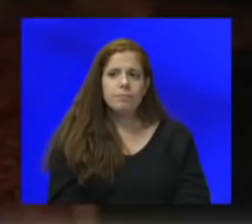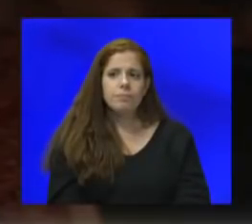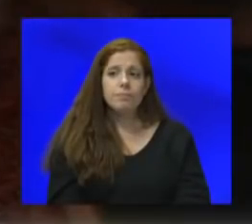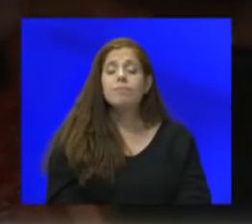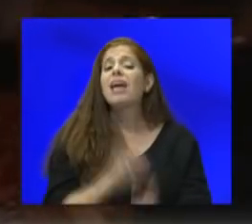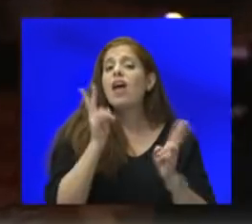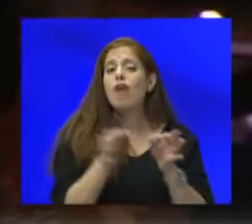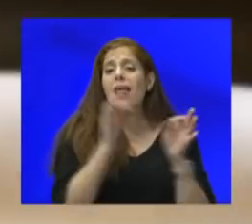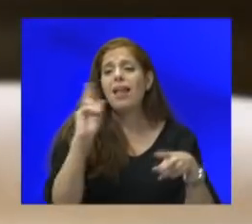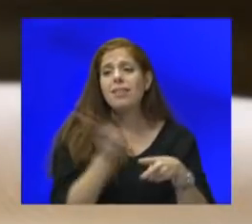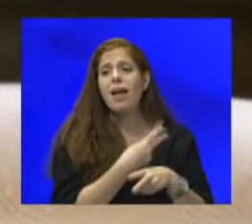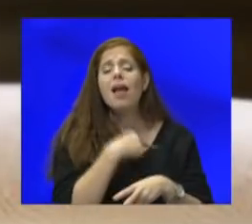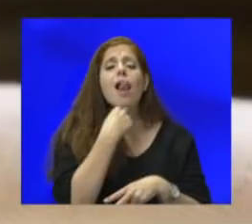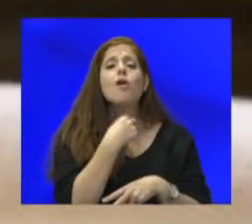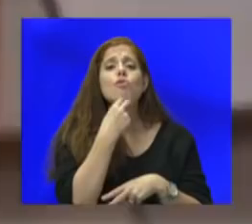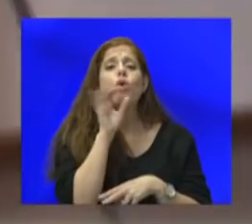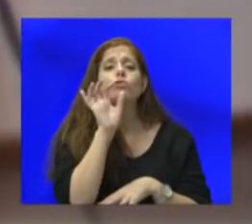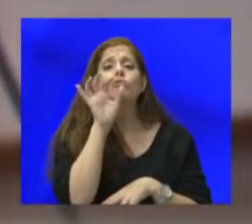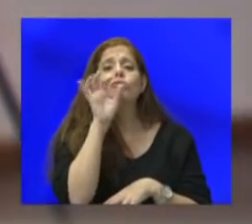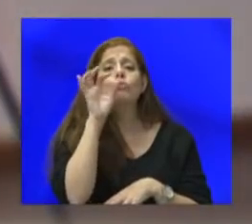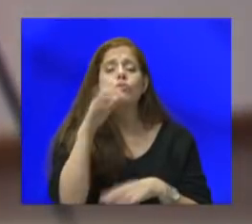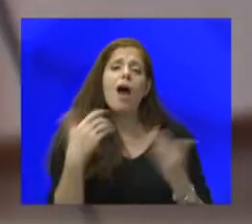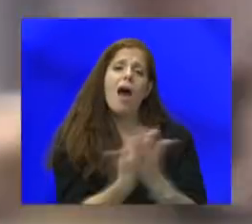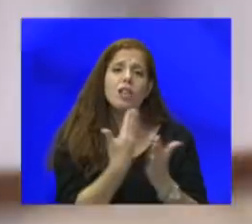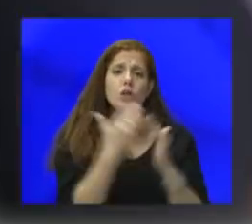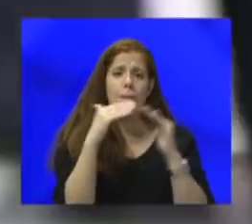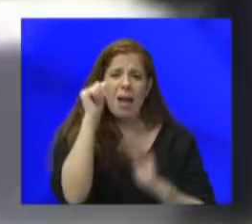אפשר להתחיל להתרגל לקולות החדשים בבית הלבן.